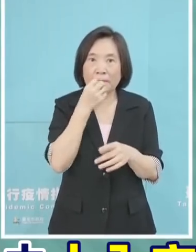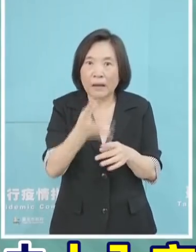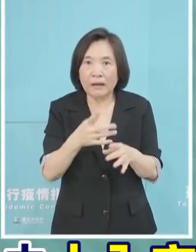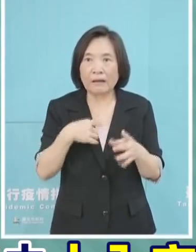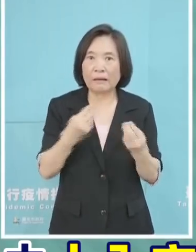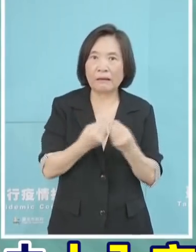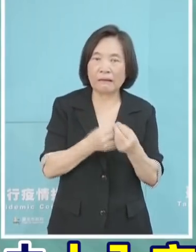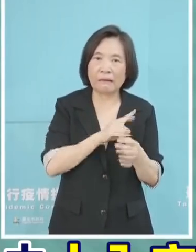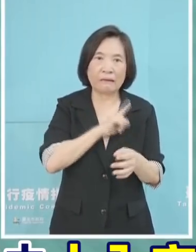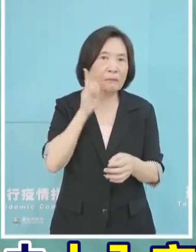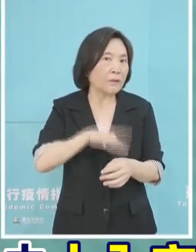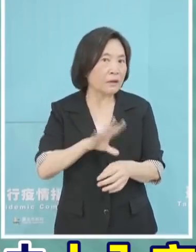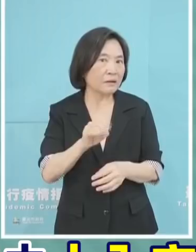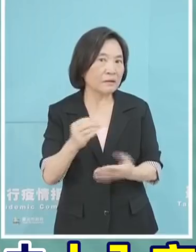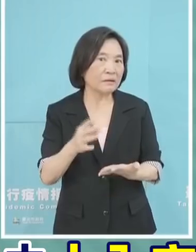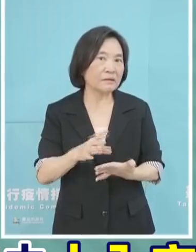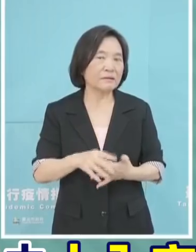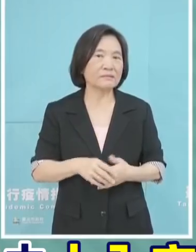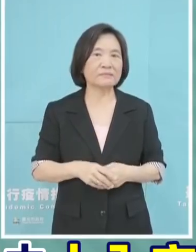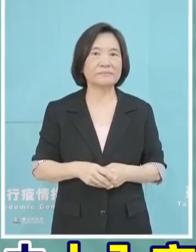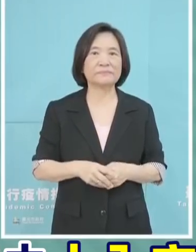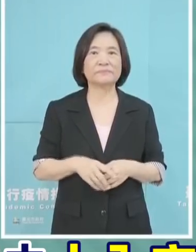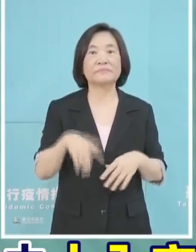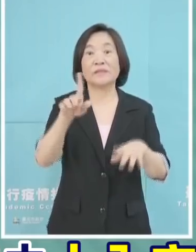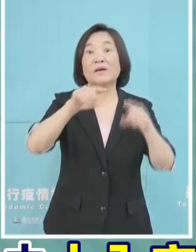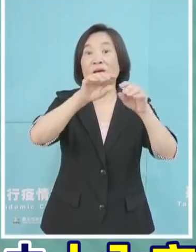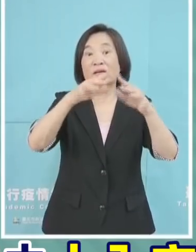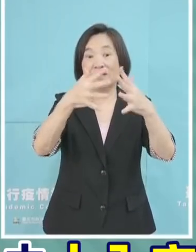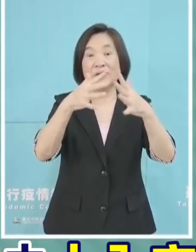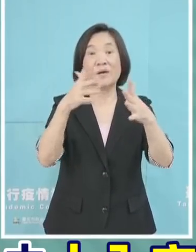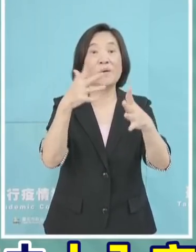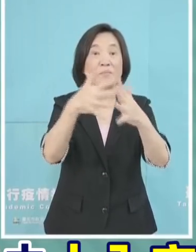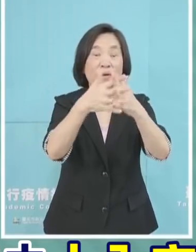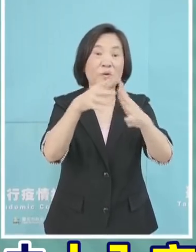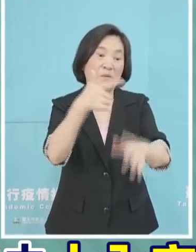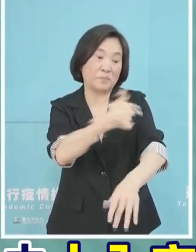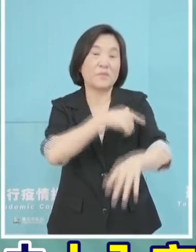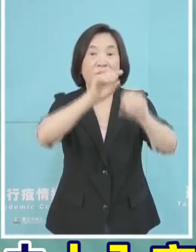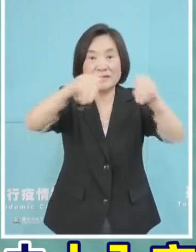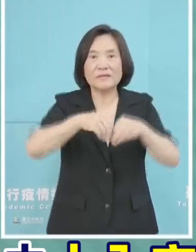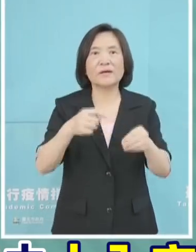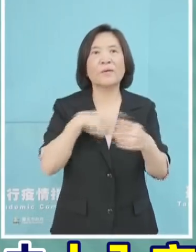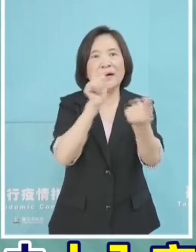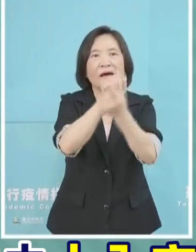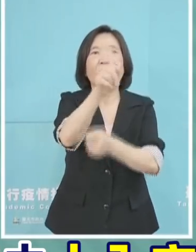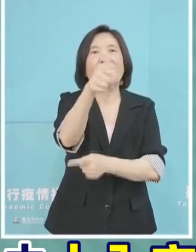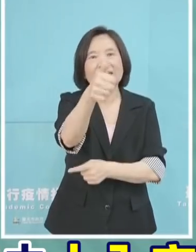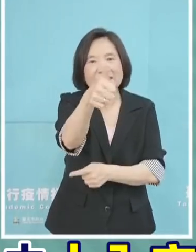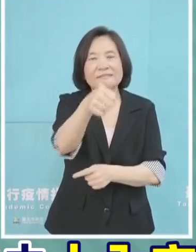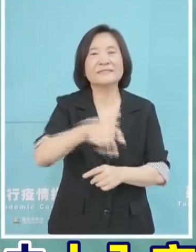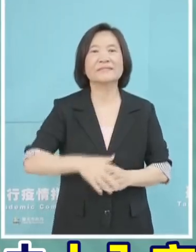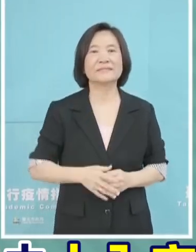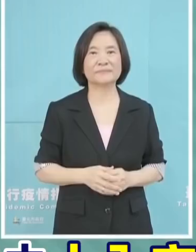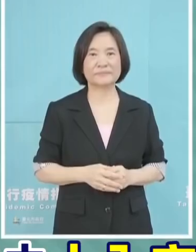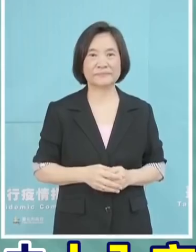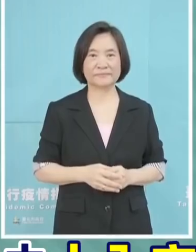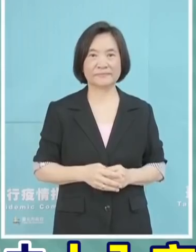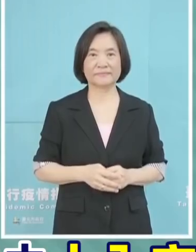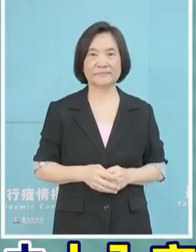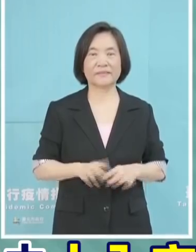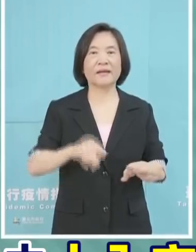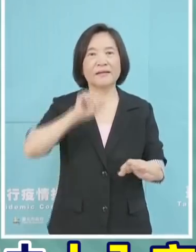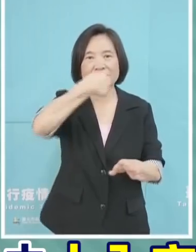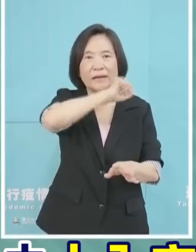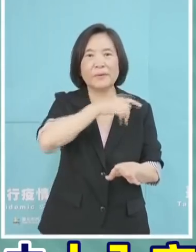就是这样的哦，人家要送疫苗给我们哦，我们都说谢谢的哈。那不过是这样的，台